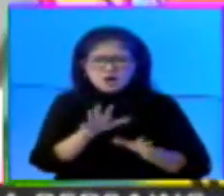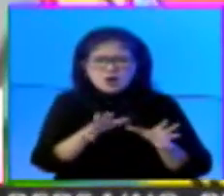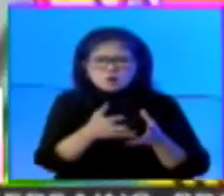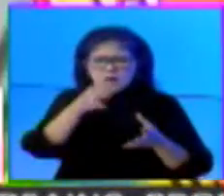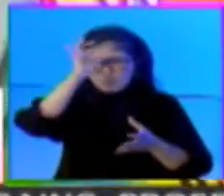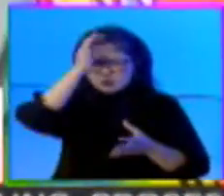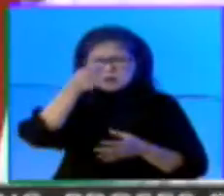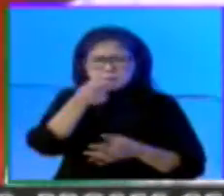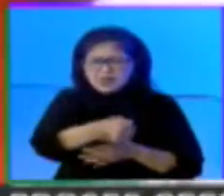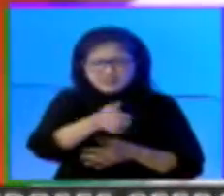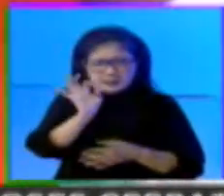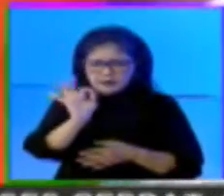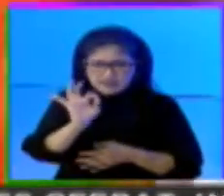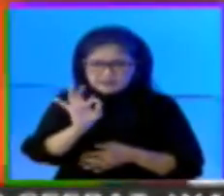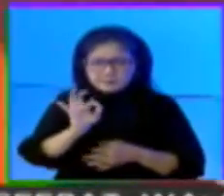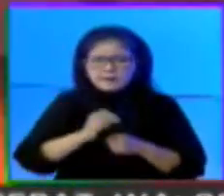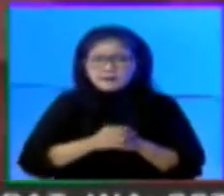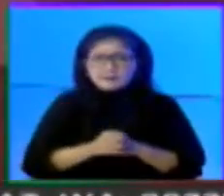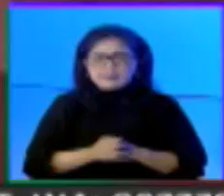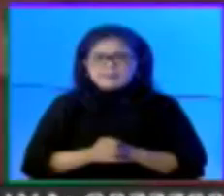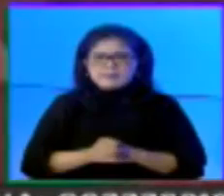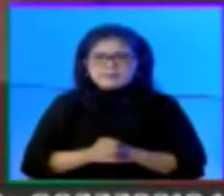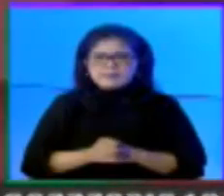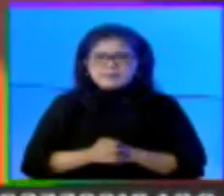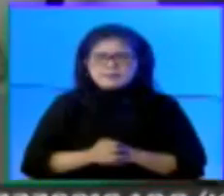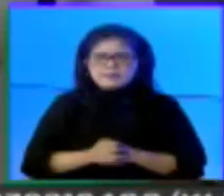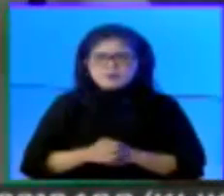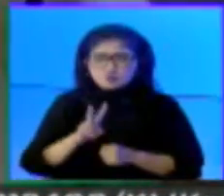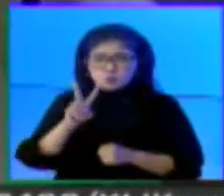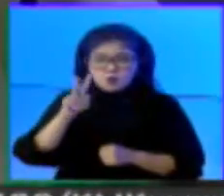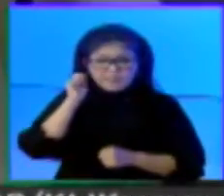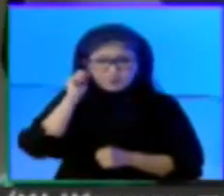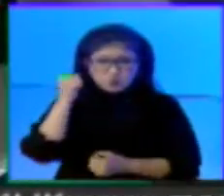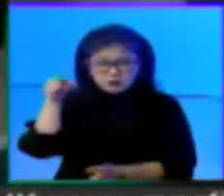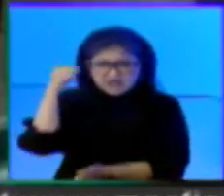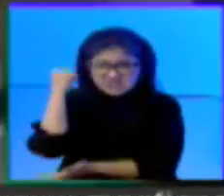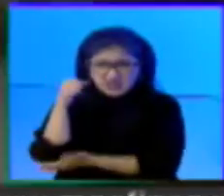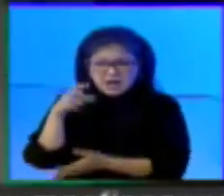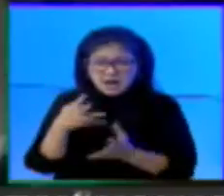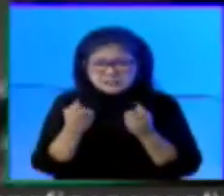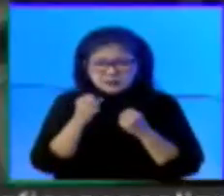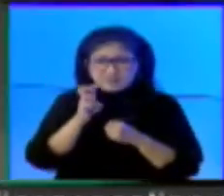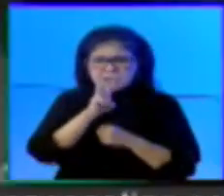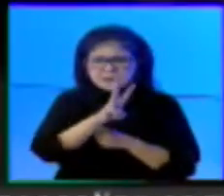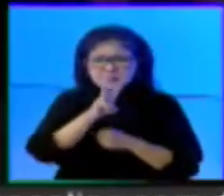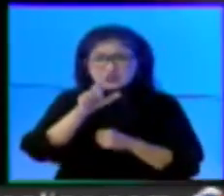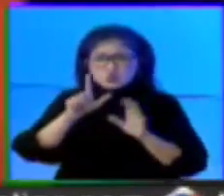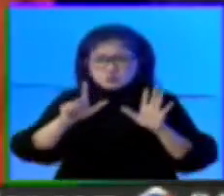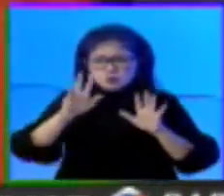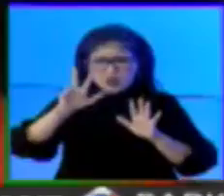bisa menjadi anggota Polri. Akibat perbuatannya, kedua tersangka dijerat pasal 378 KUHP